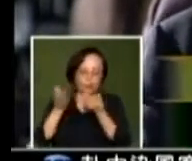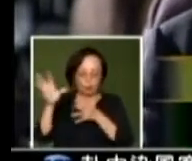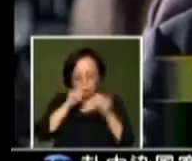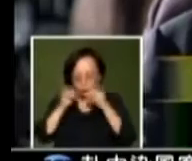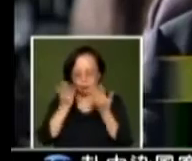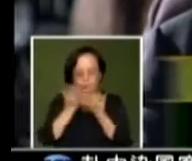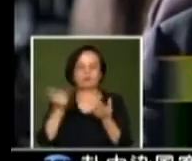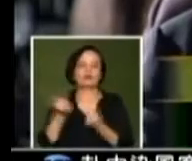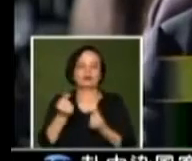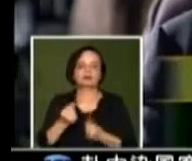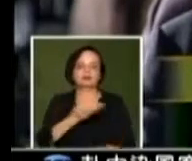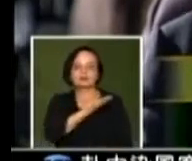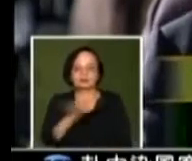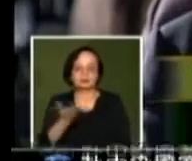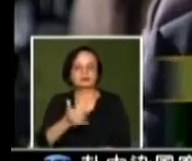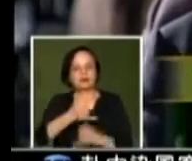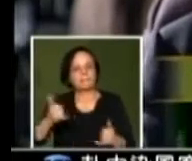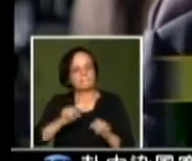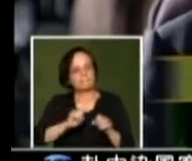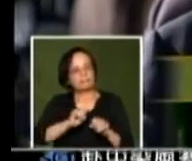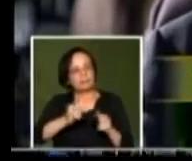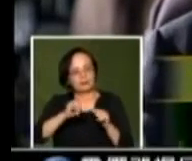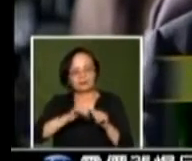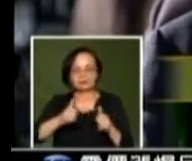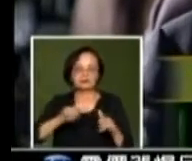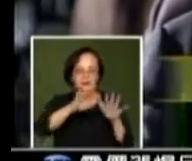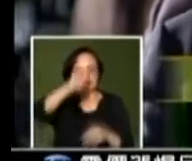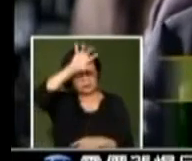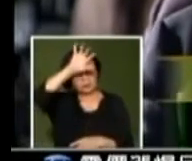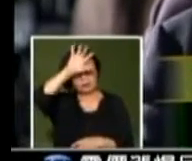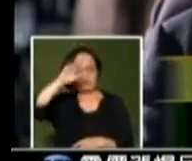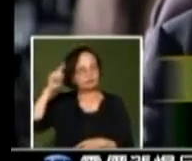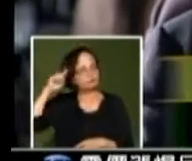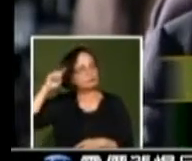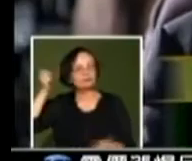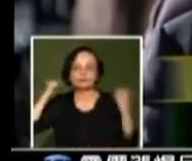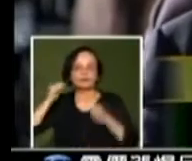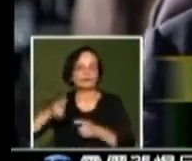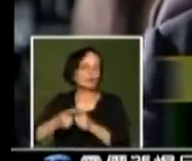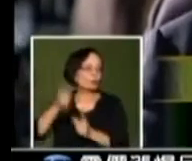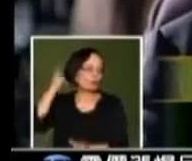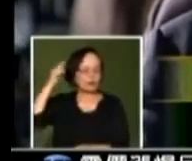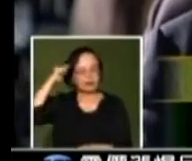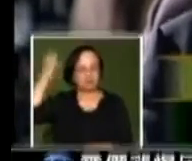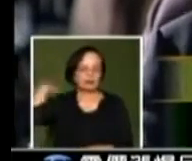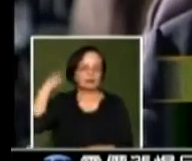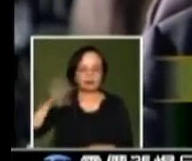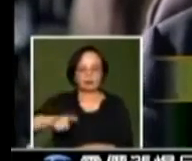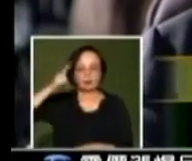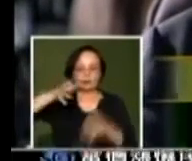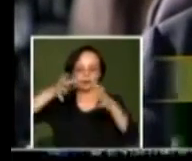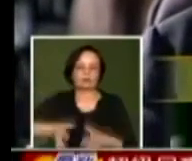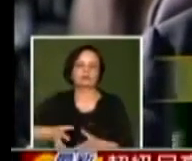发展，这个就是民进党员所怀念的创党精神。我在这边要请教五位主席候选